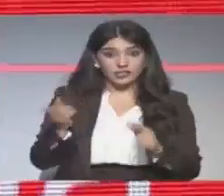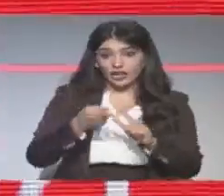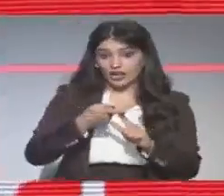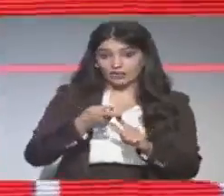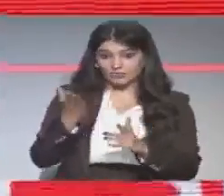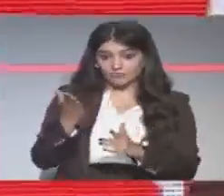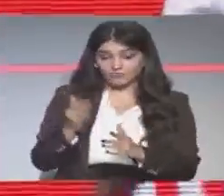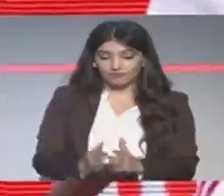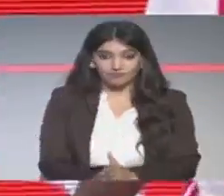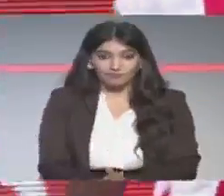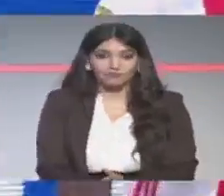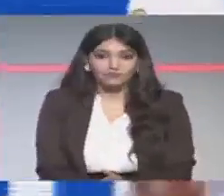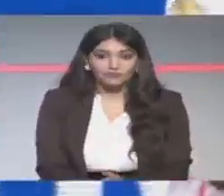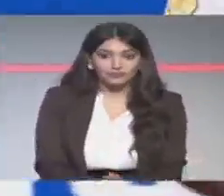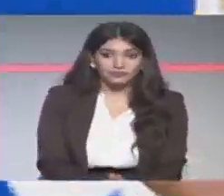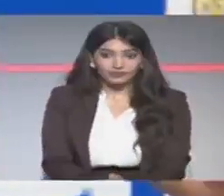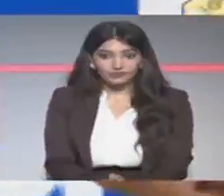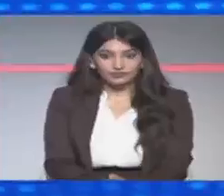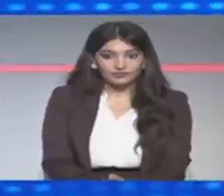أرنم.